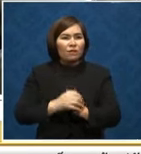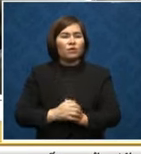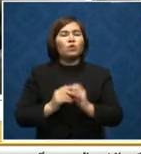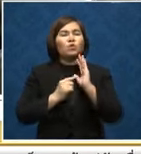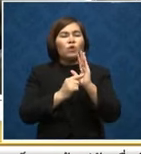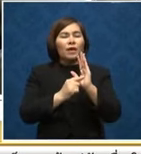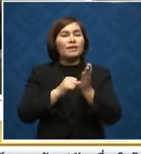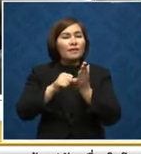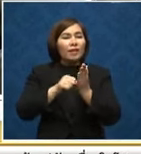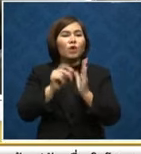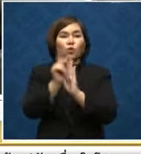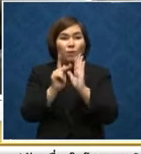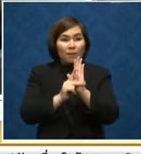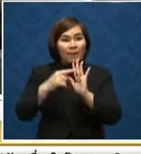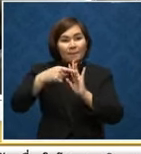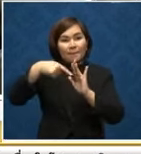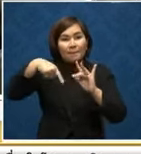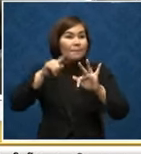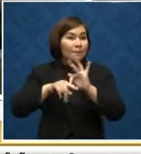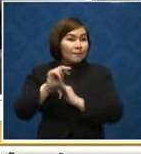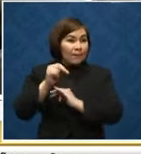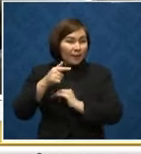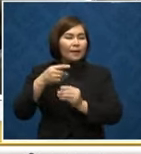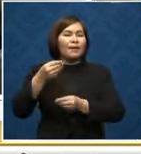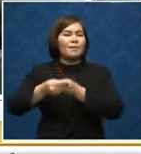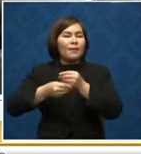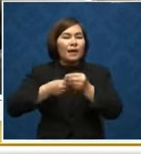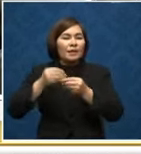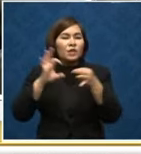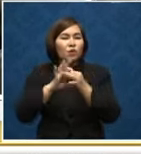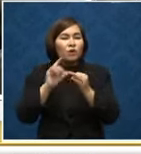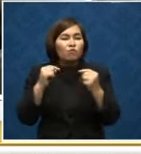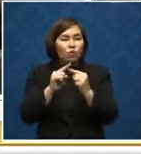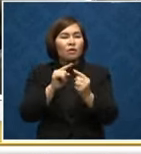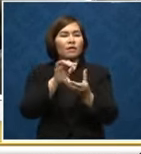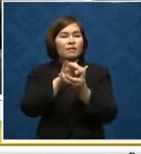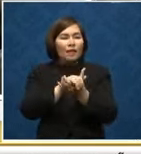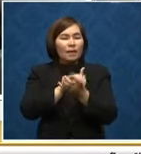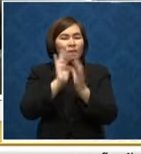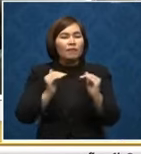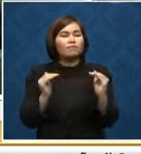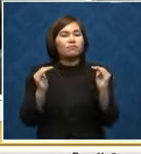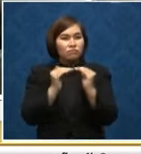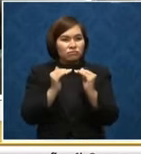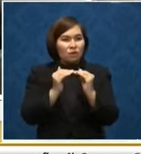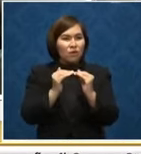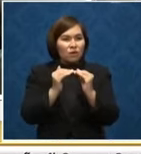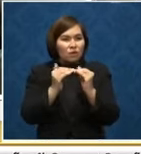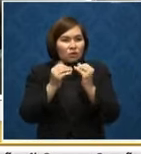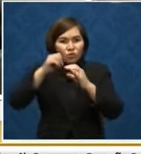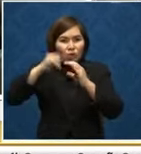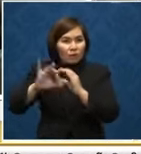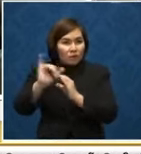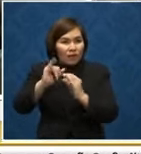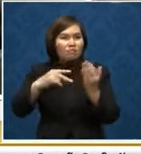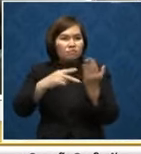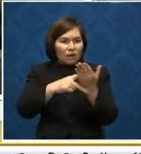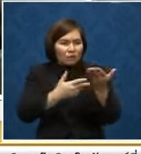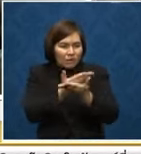การแก้ไขประมวลกฎหมายแพ่งและพาณิชย์ว่าด้วยเรื่องสมรสเท่าเทียมนี่ก็ไม่ได้ตกไปนะครับยังค้างการพิจารณาซึ่งผ